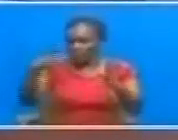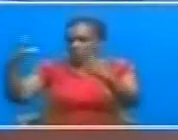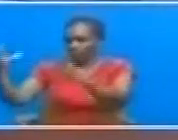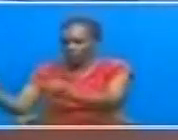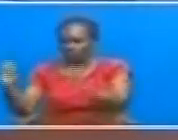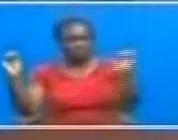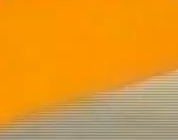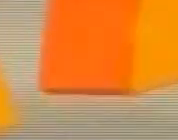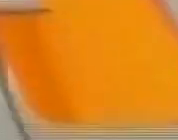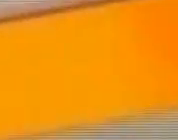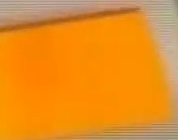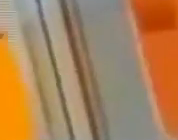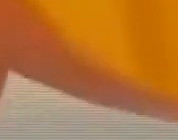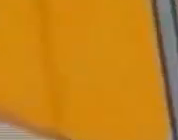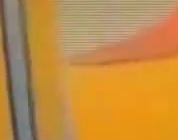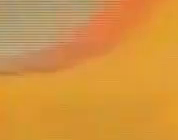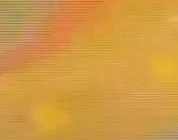mbali.